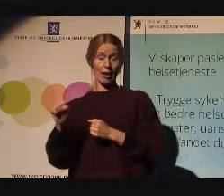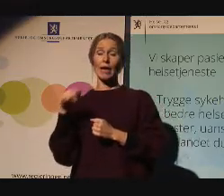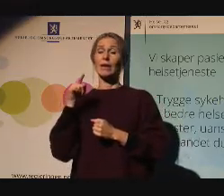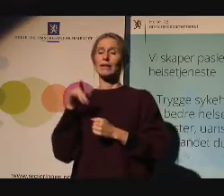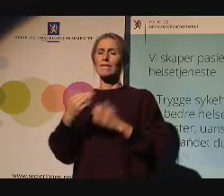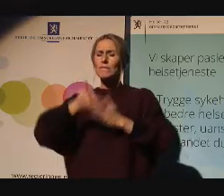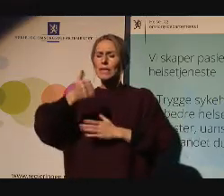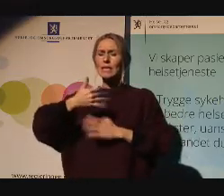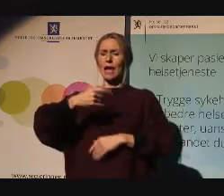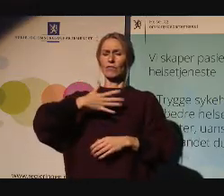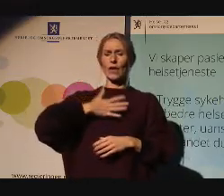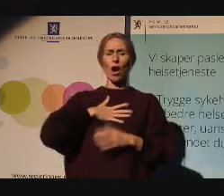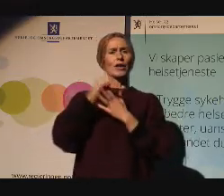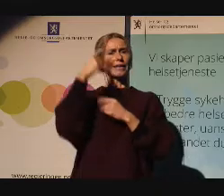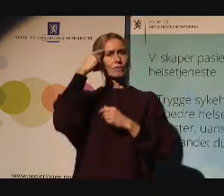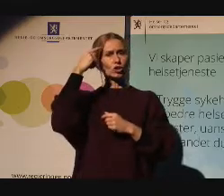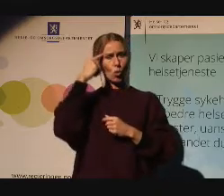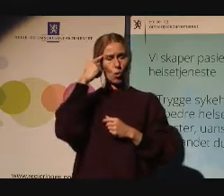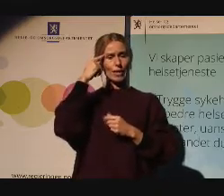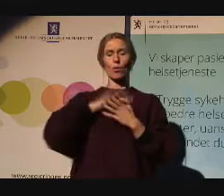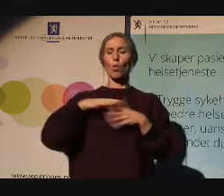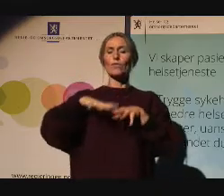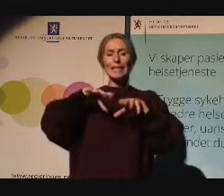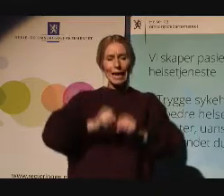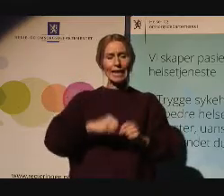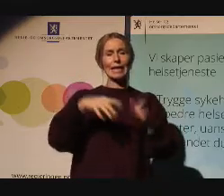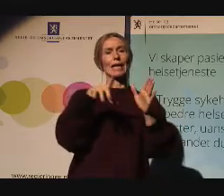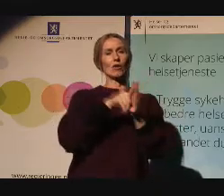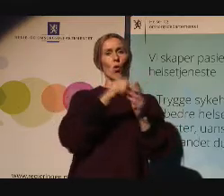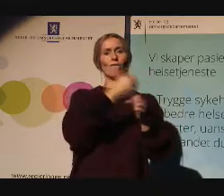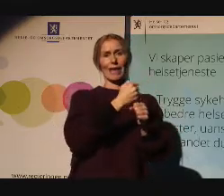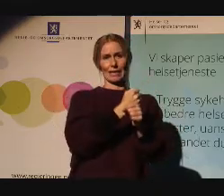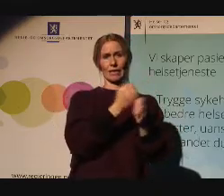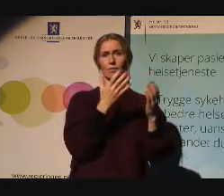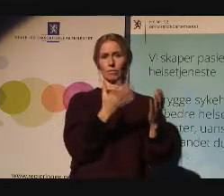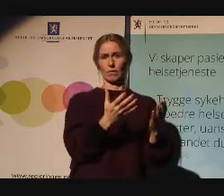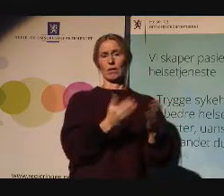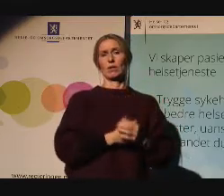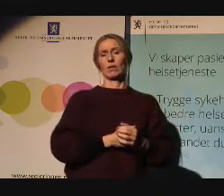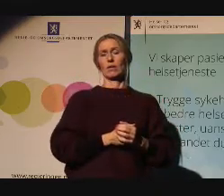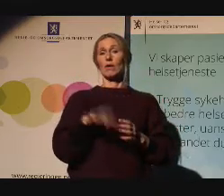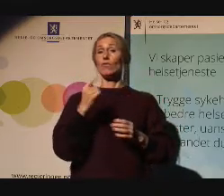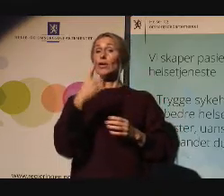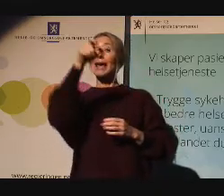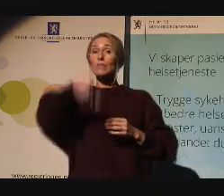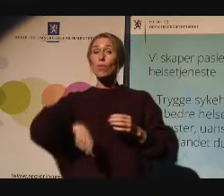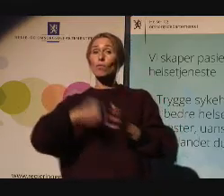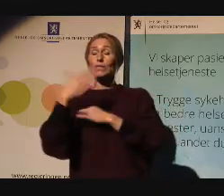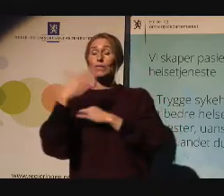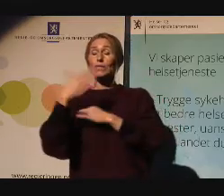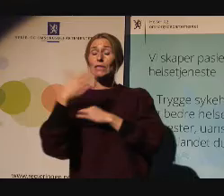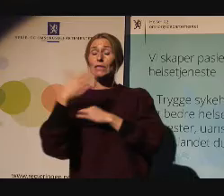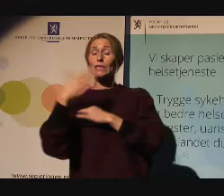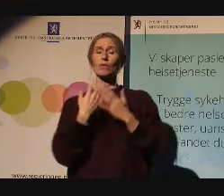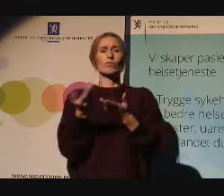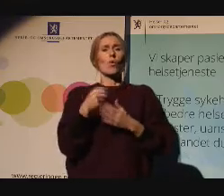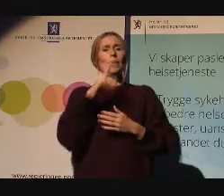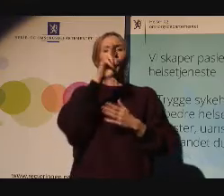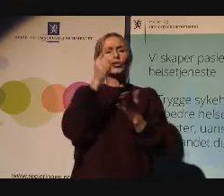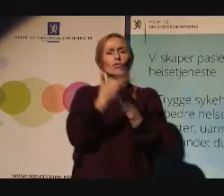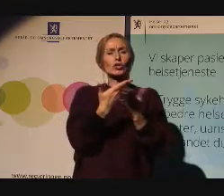at vi har et forståelig og tilgjengelig lovverk. For en måned siden så kom en ny forslag